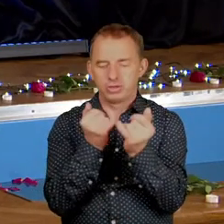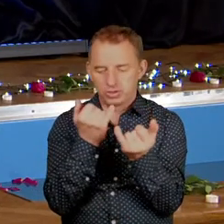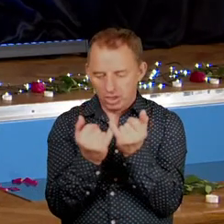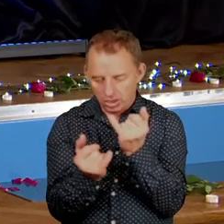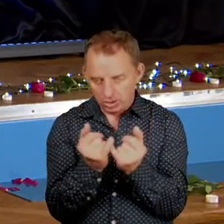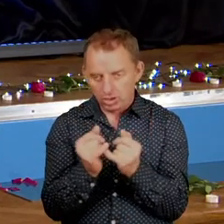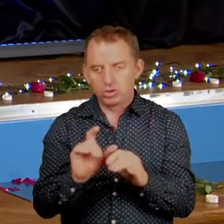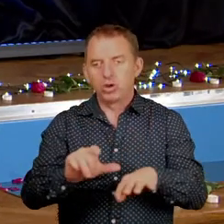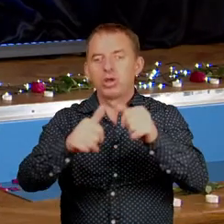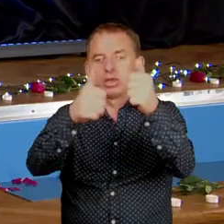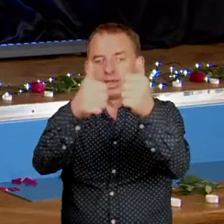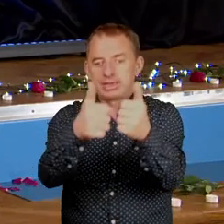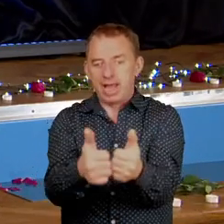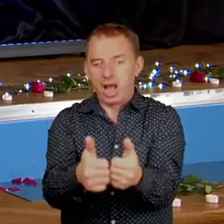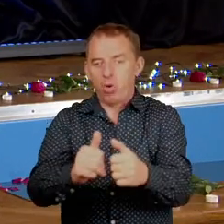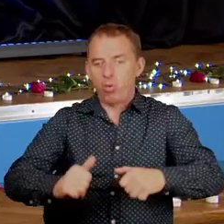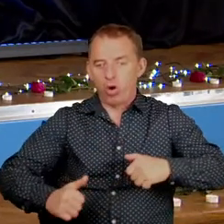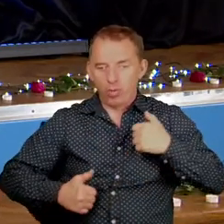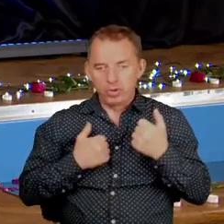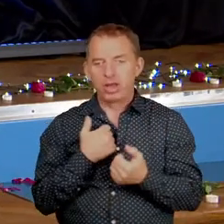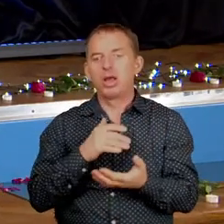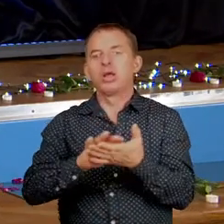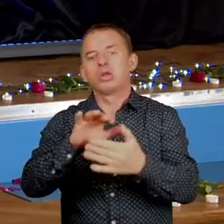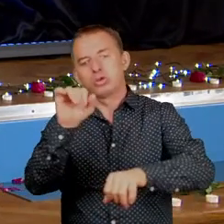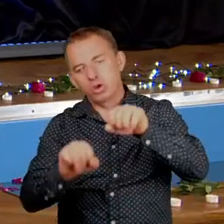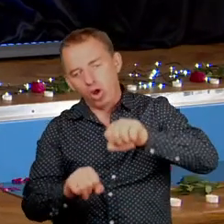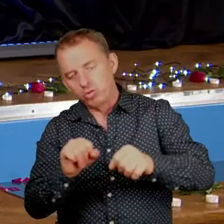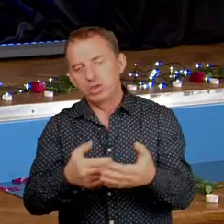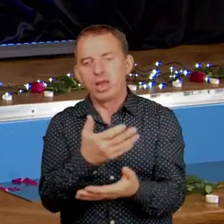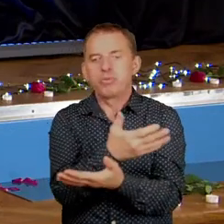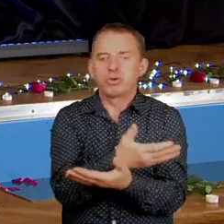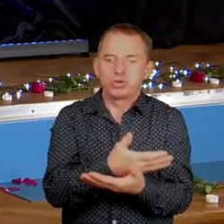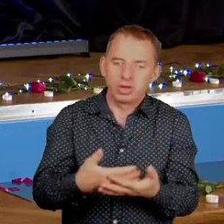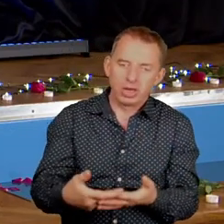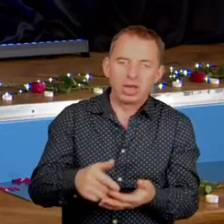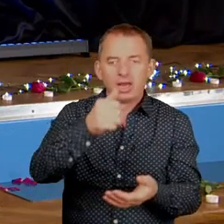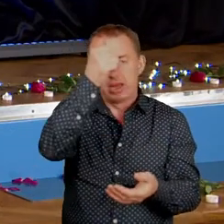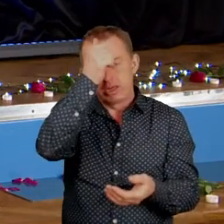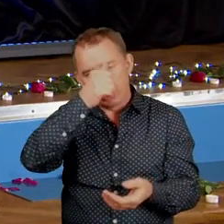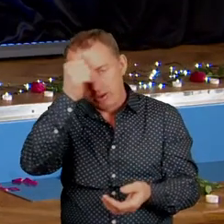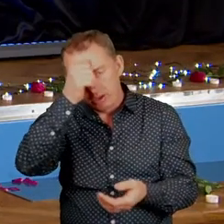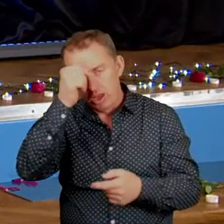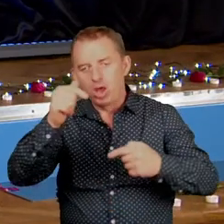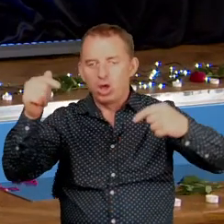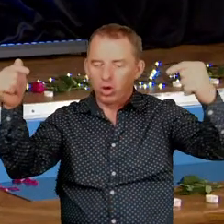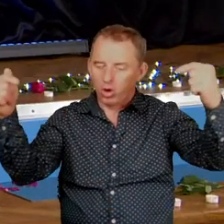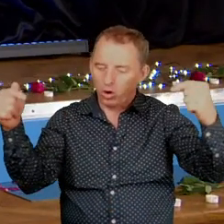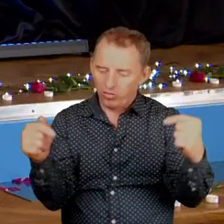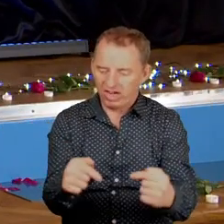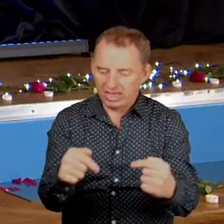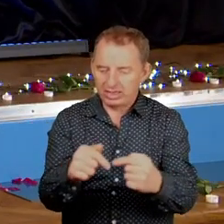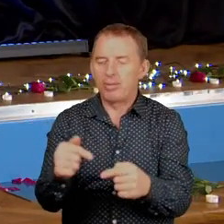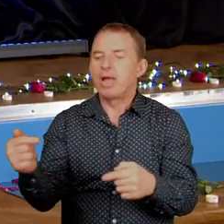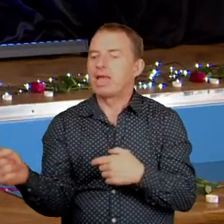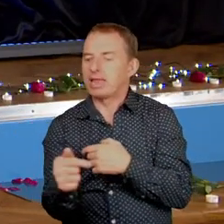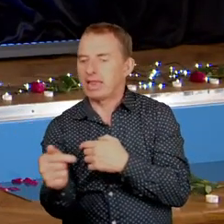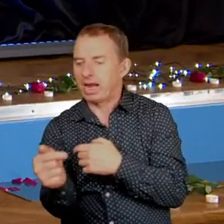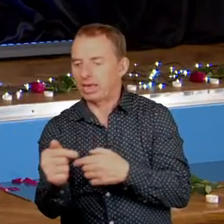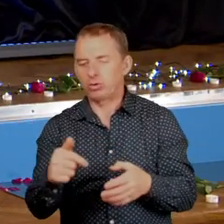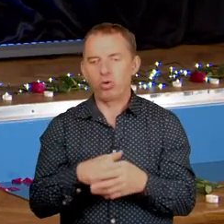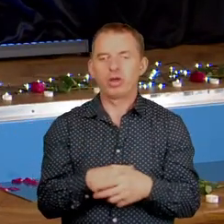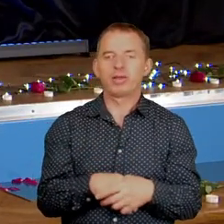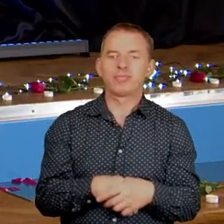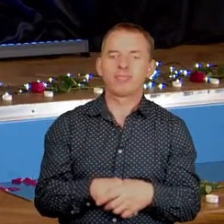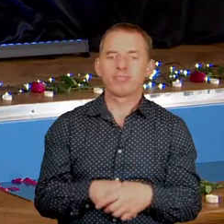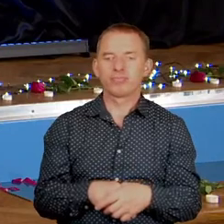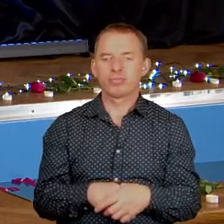takiego stałoby się sądem ziemskim, to nazwalibyśmy to konfliktem interesów. The one who is judging you is